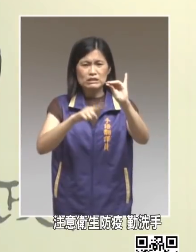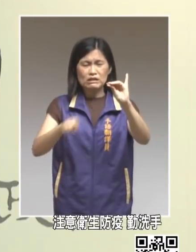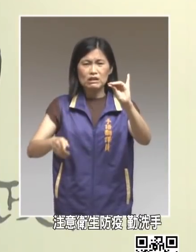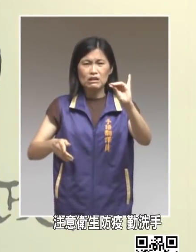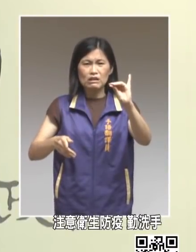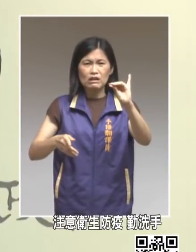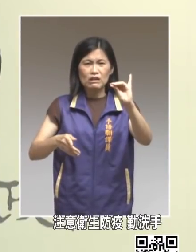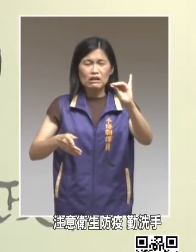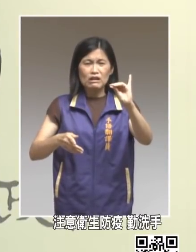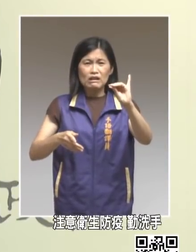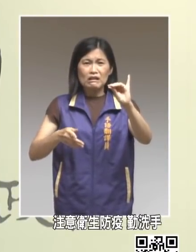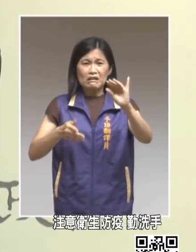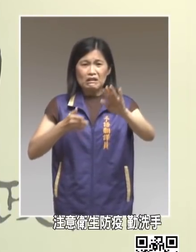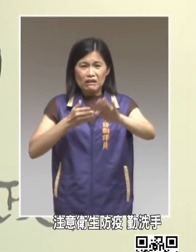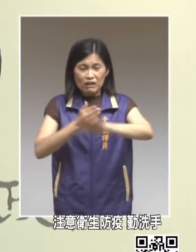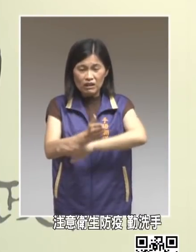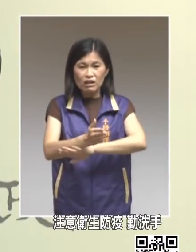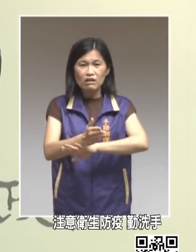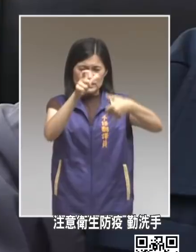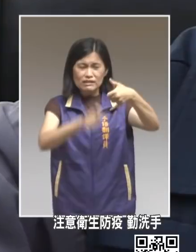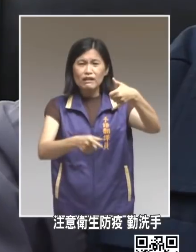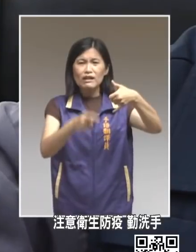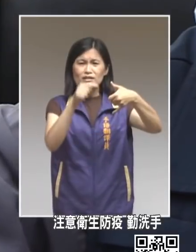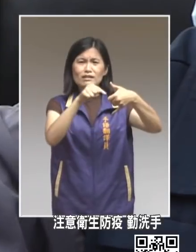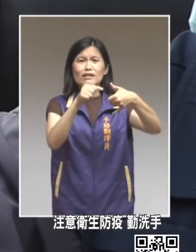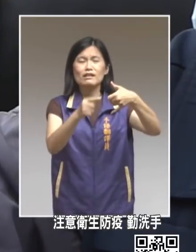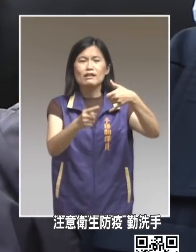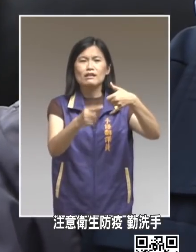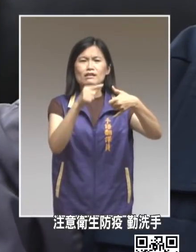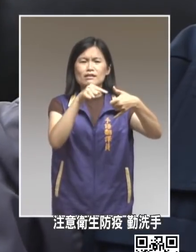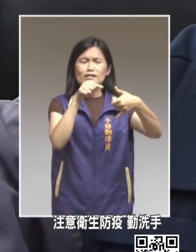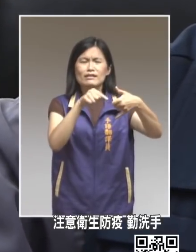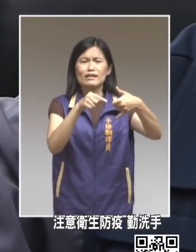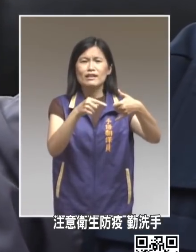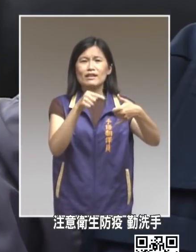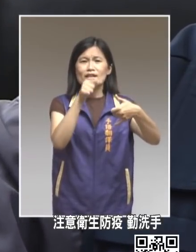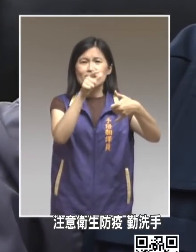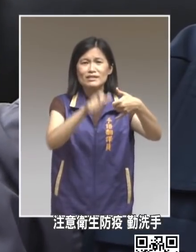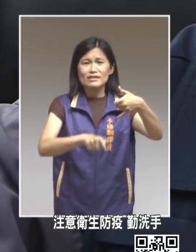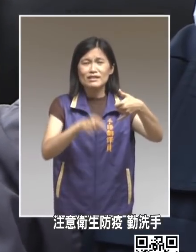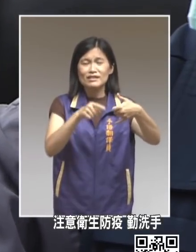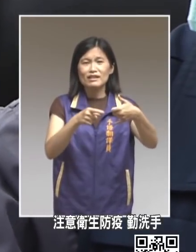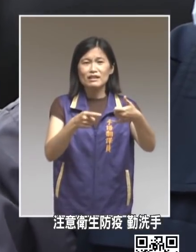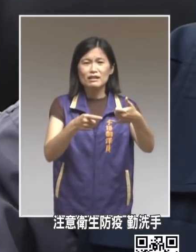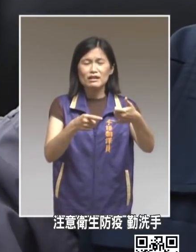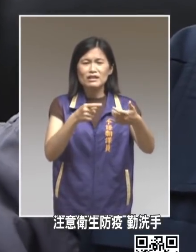了哈。 5月5号，高雄防疫记者会罕见没再公布确诊足迹，因为染疫